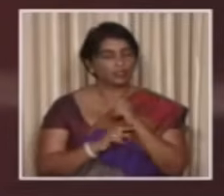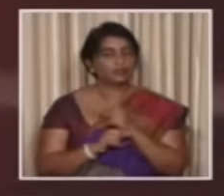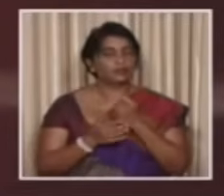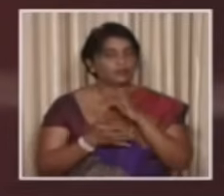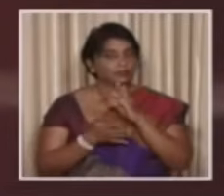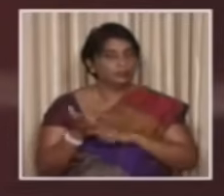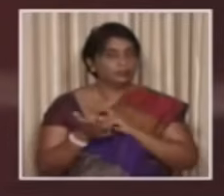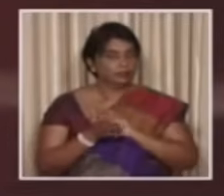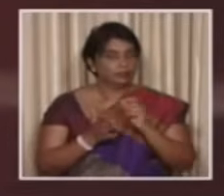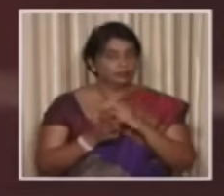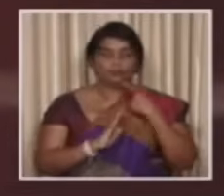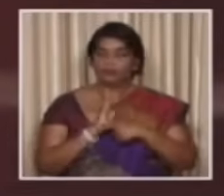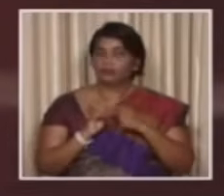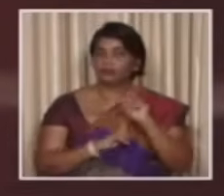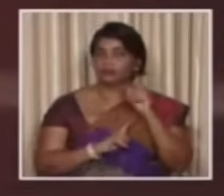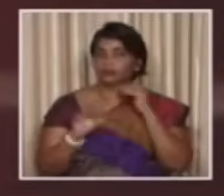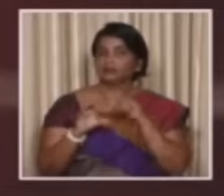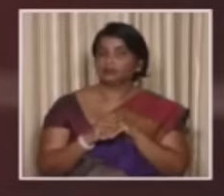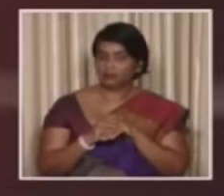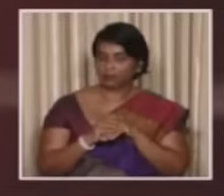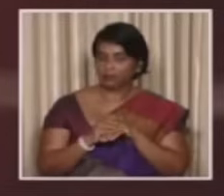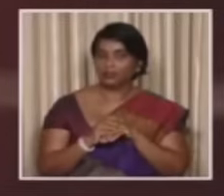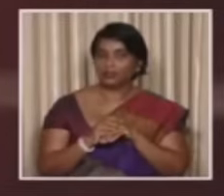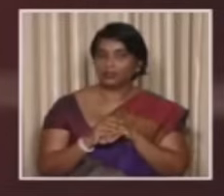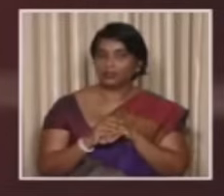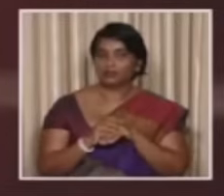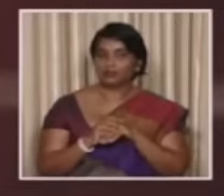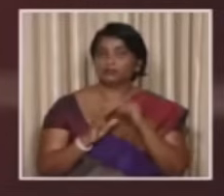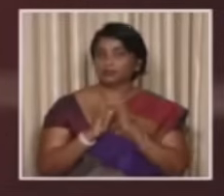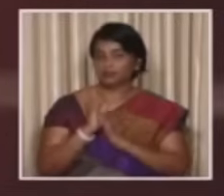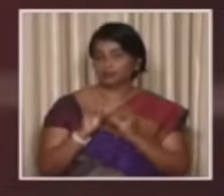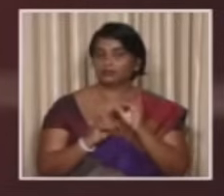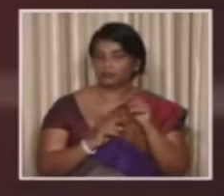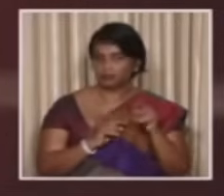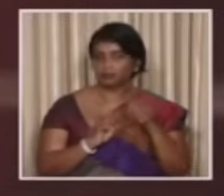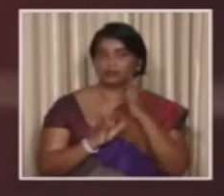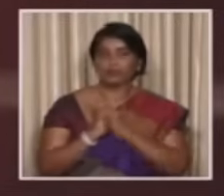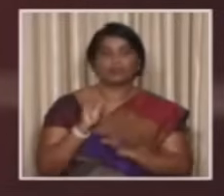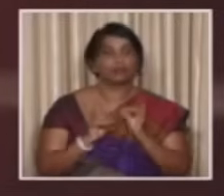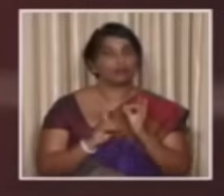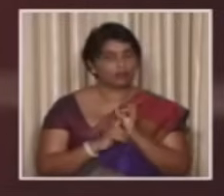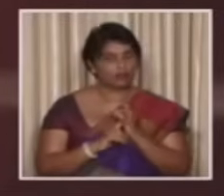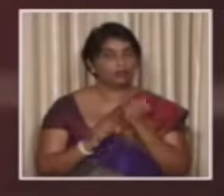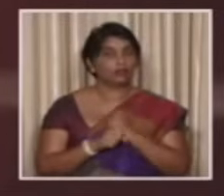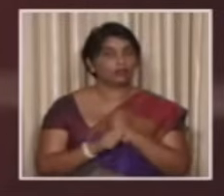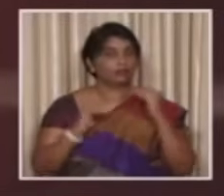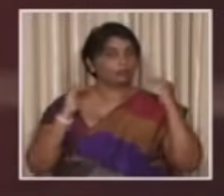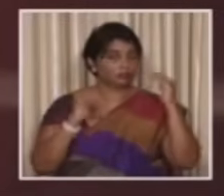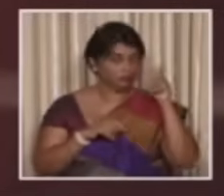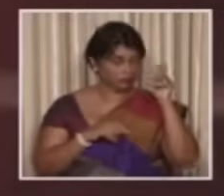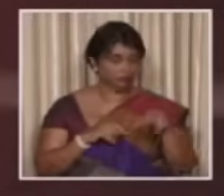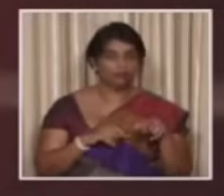ලිපිය ලියන්නේ මේ රටේ මේ පාර්ලිමේන්තු නියෝජනය කරපු මහජන නියෝජිතයෙක්, හිටපු අමාත්‍යවරයෙක්, හිටපු